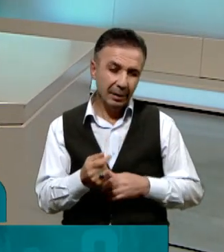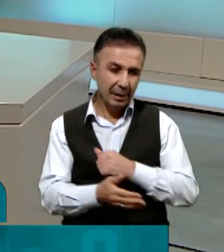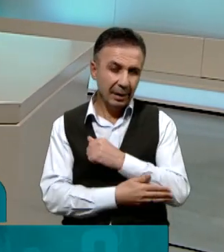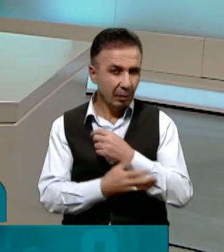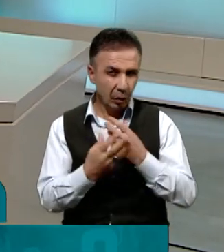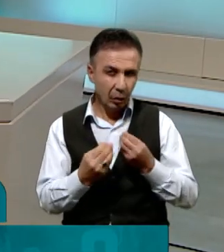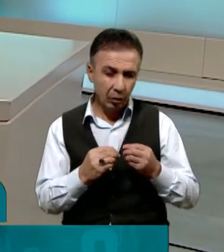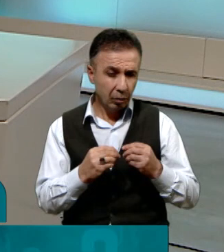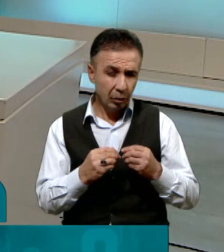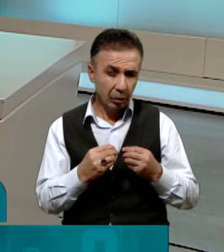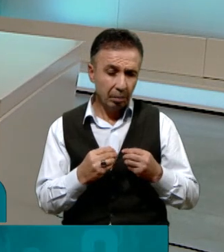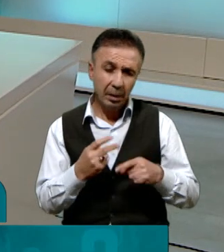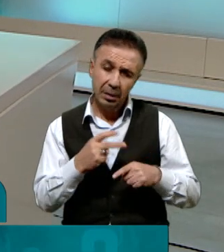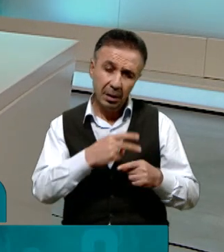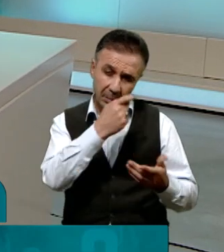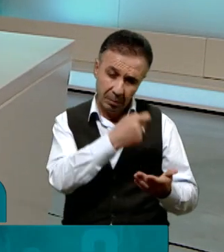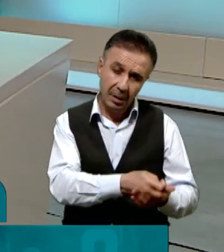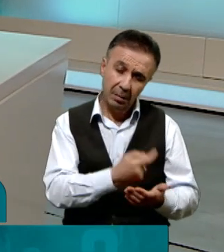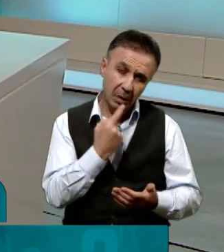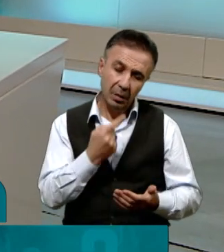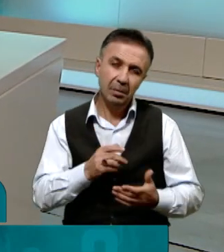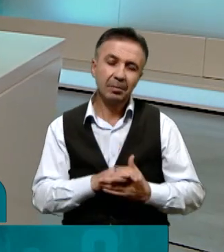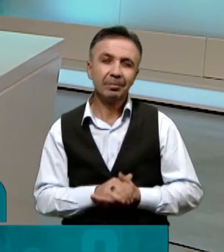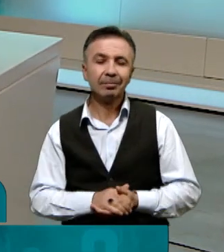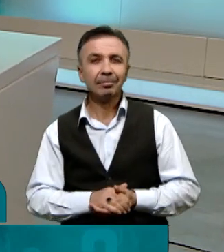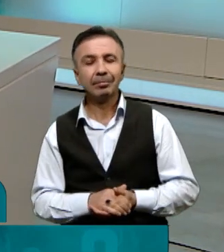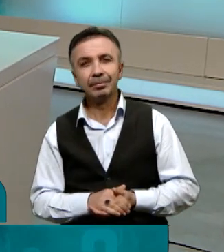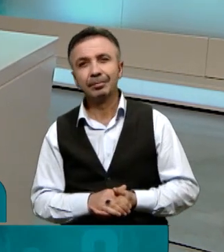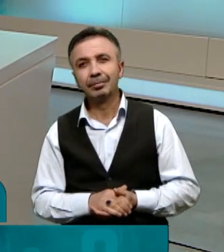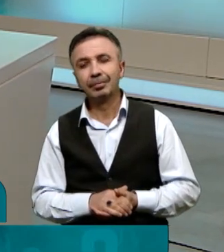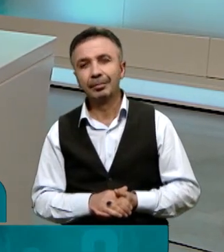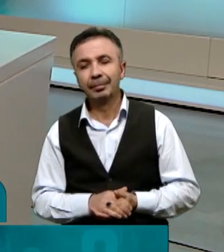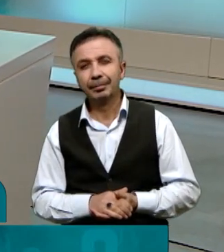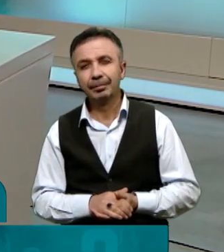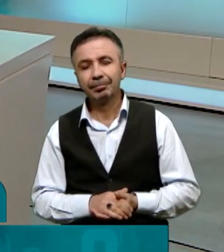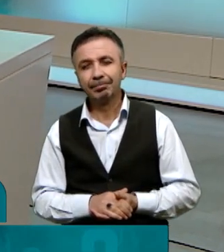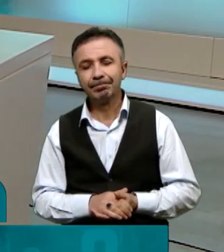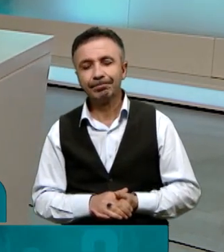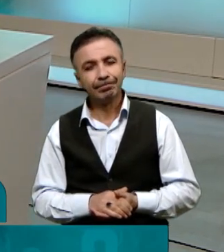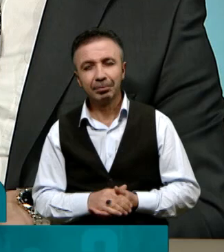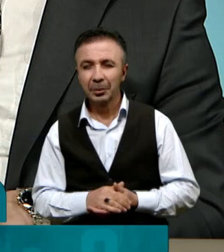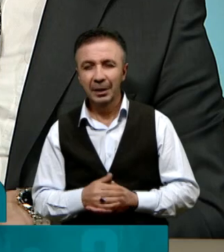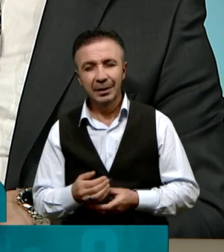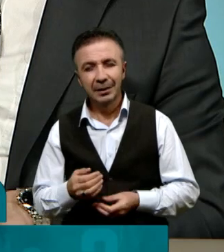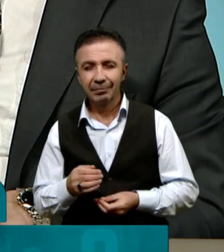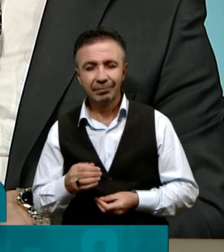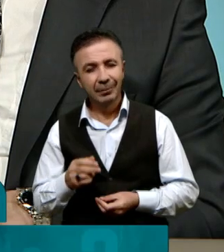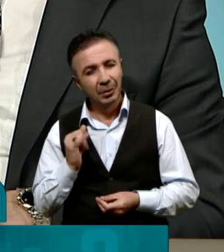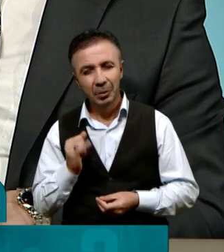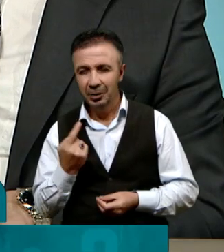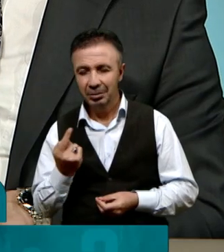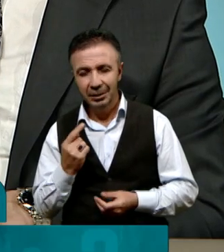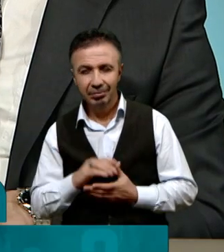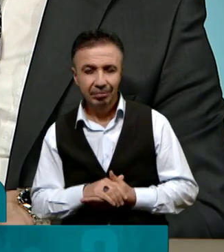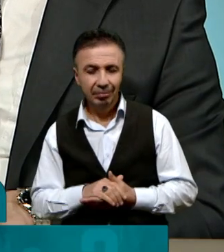İhtiyaçlarını giderir misin? Hocam ben zekatımı verdim diyor. Evet. Yani sadece bunu verip işten sıyrılıyor gibi oluyoruz. Bu da kötü bir şey değil mi?